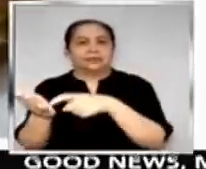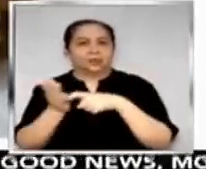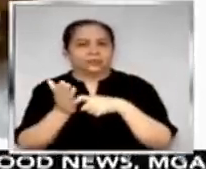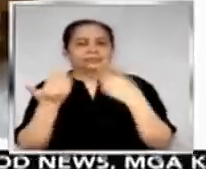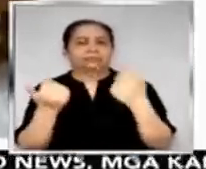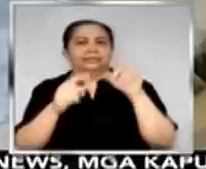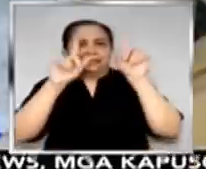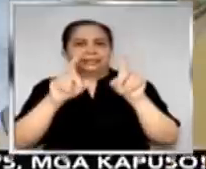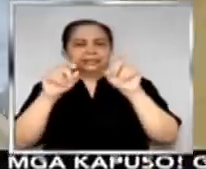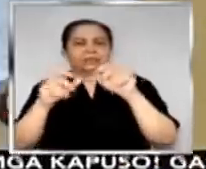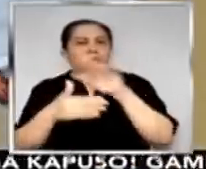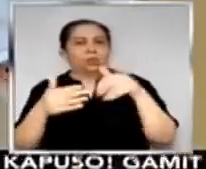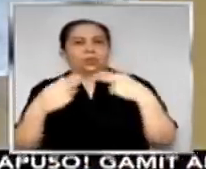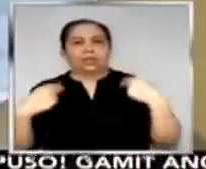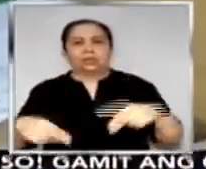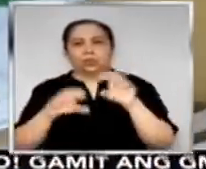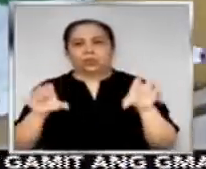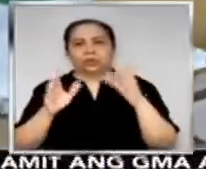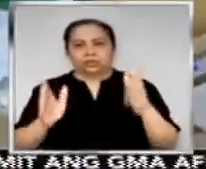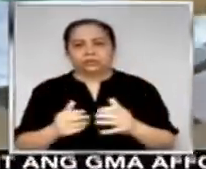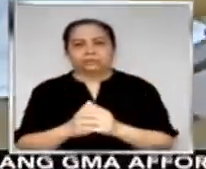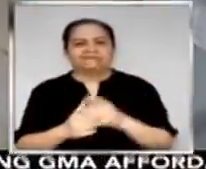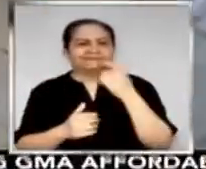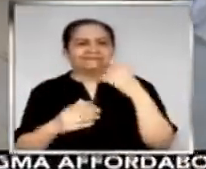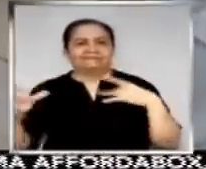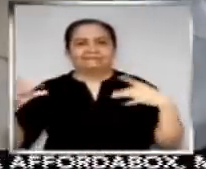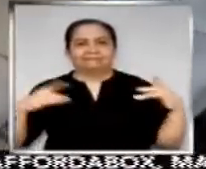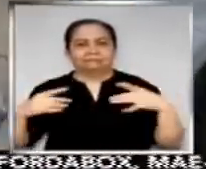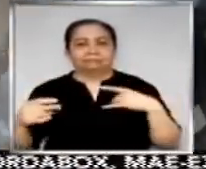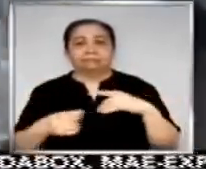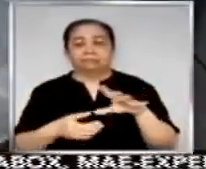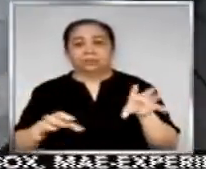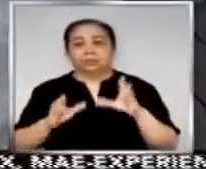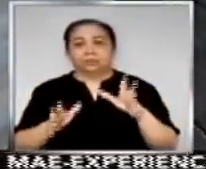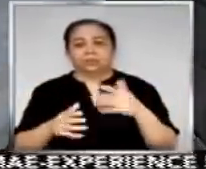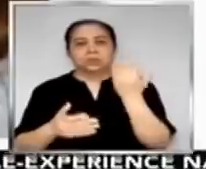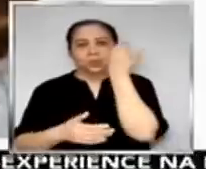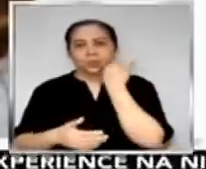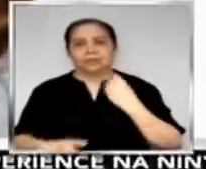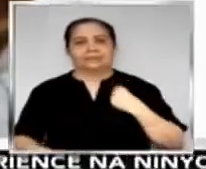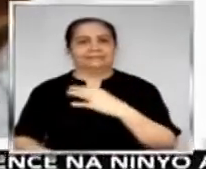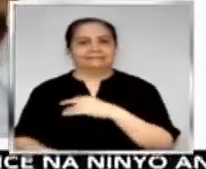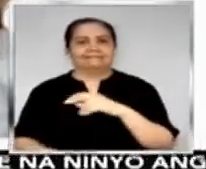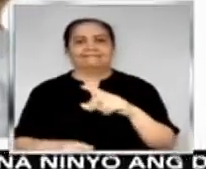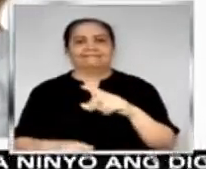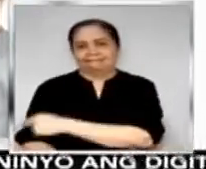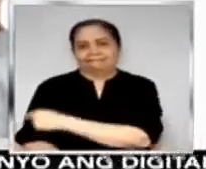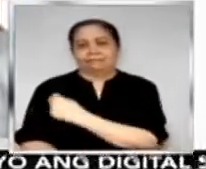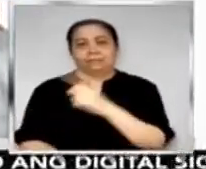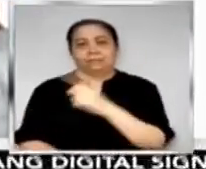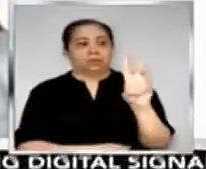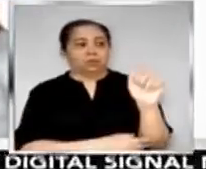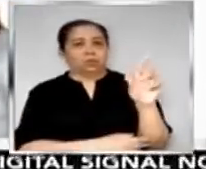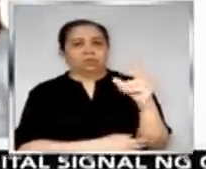health workers. Dahil sa mga nagkaka-COVID na healthcare workers, understaffed na rin ang mga ospital. Sa isang ward, dalawang nurses